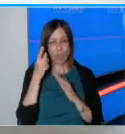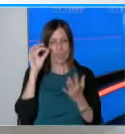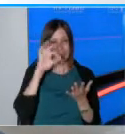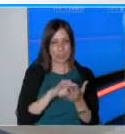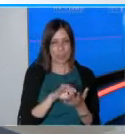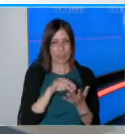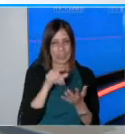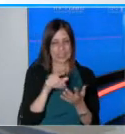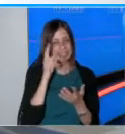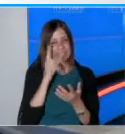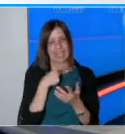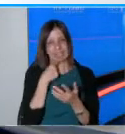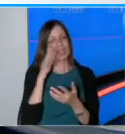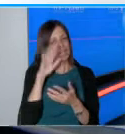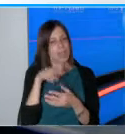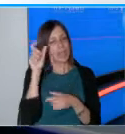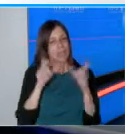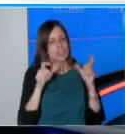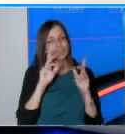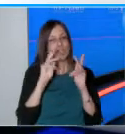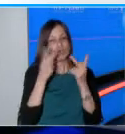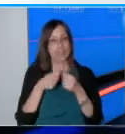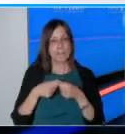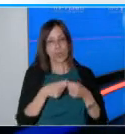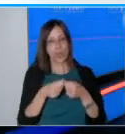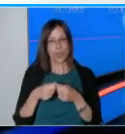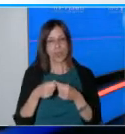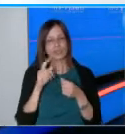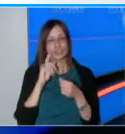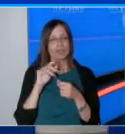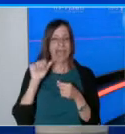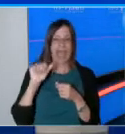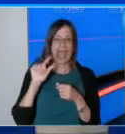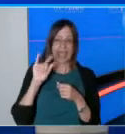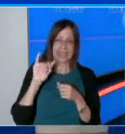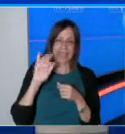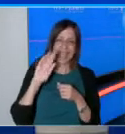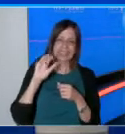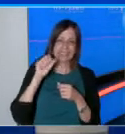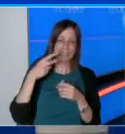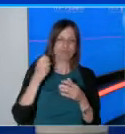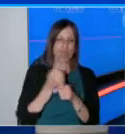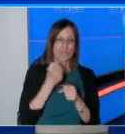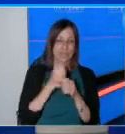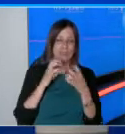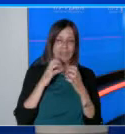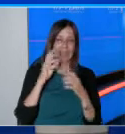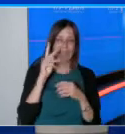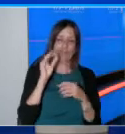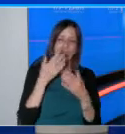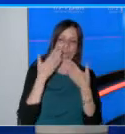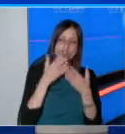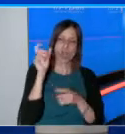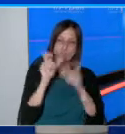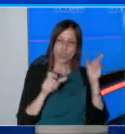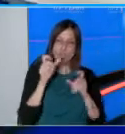הזה, צריך להגיד, זה גם אנשים, שזה קבוצה מאורגנת שנקראת החירסה, שעובדת בכפר קסם, ממעט לסייע לתושבים במקרה